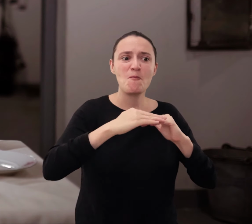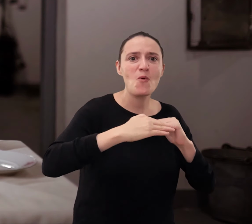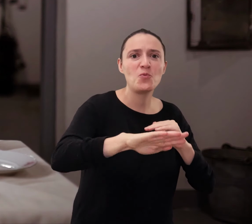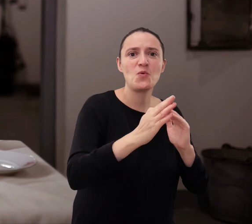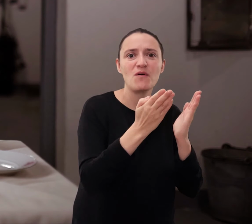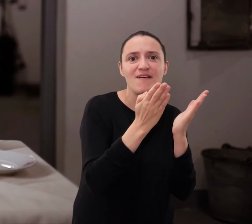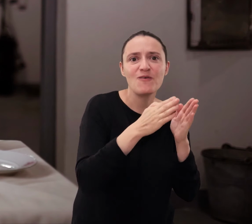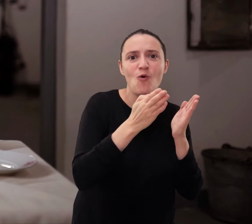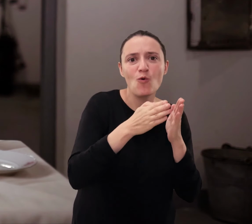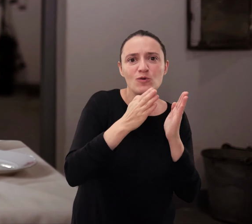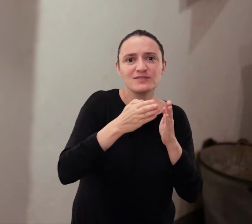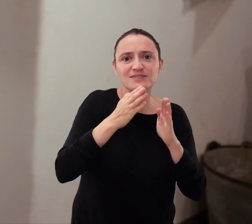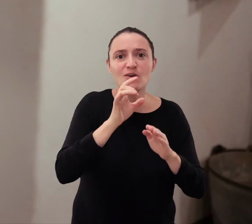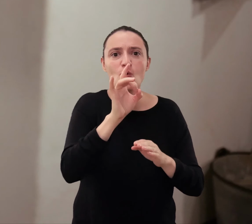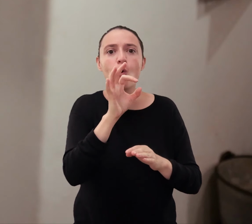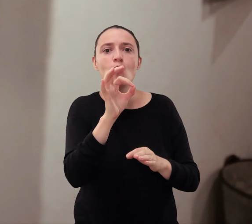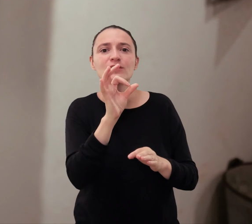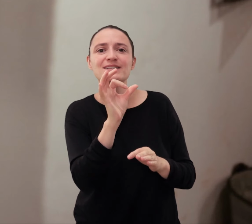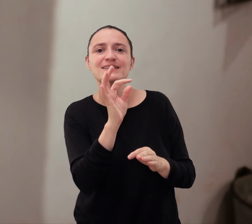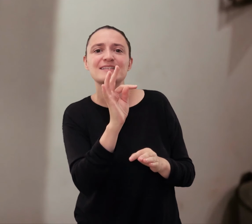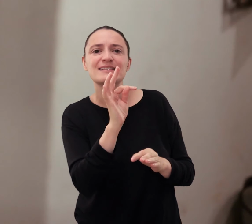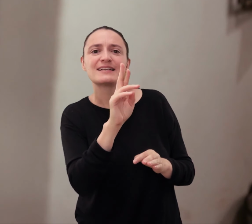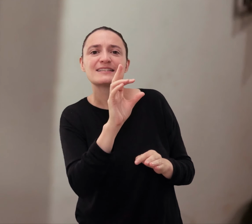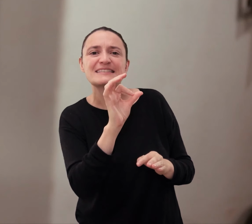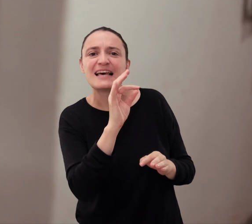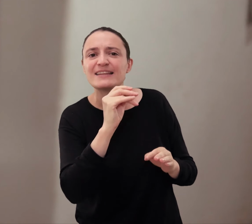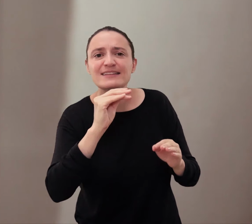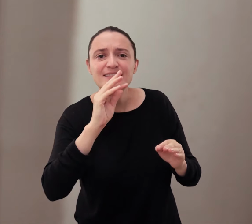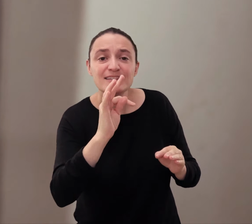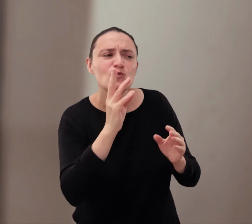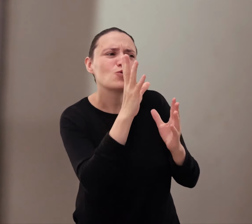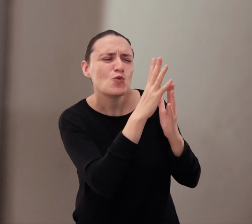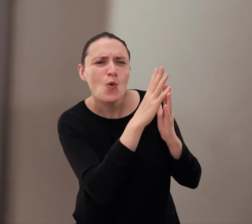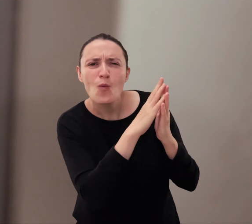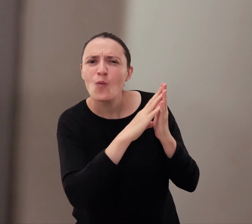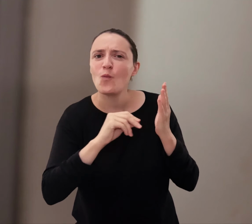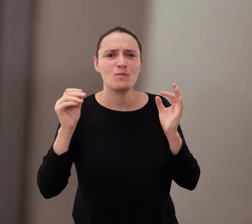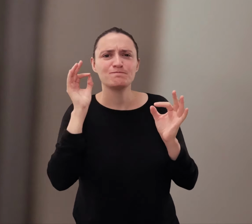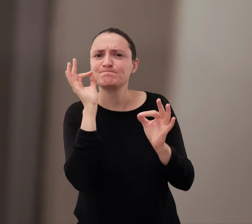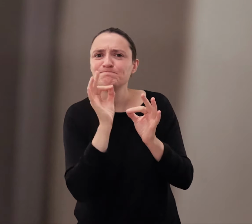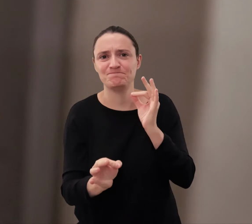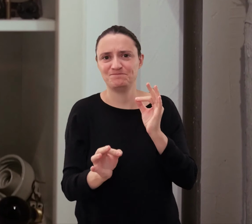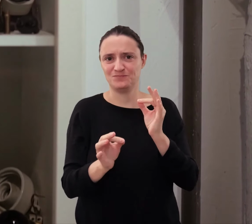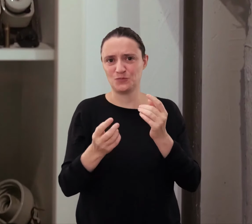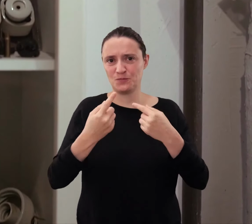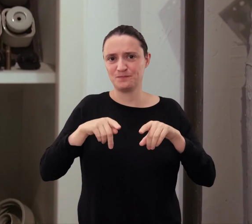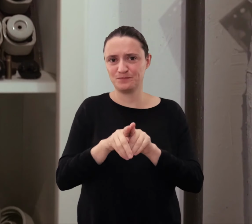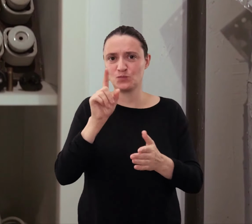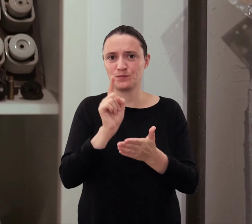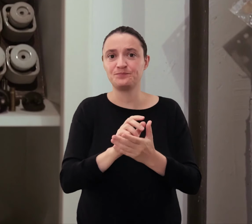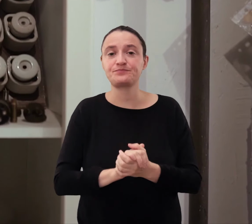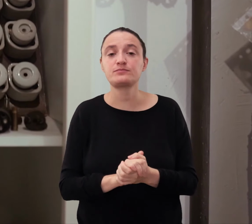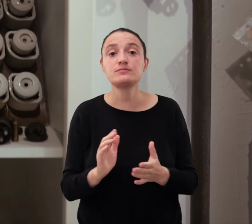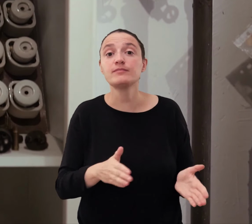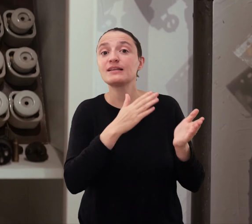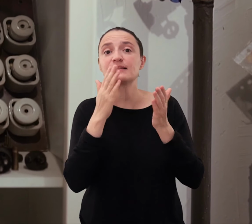odtworzona, identyczny wzór. Jest też pomieszczenie, które ma elektryczne elementy,